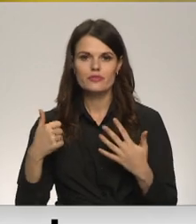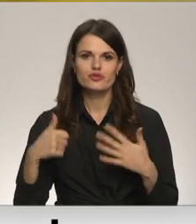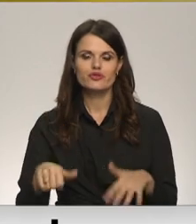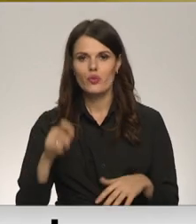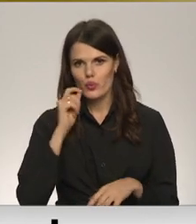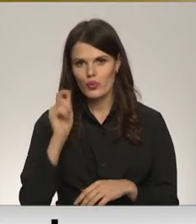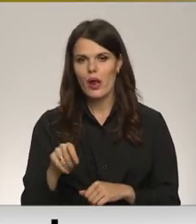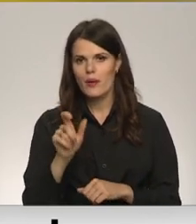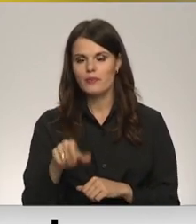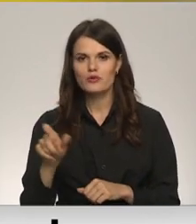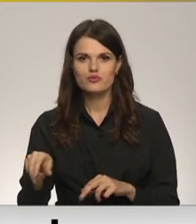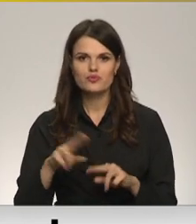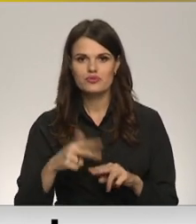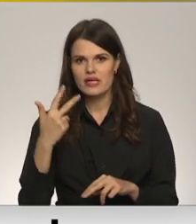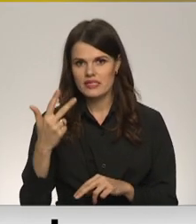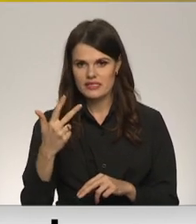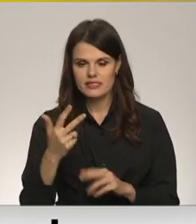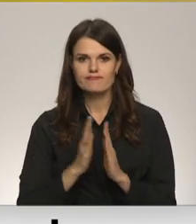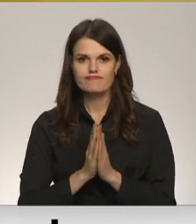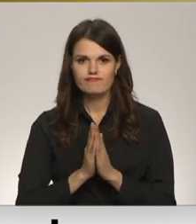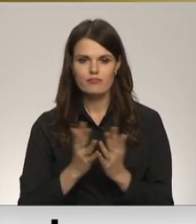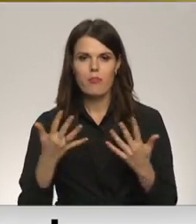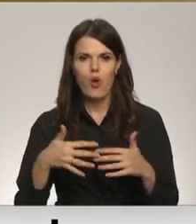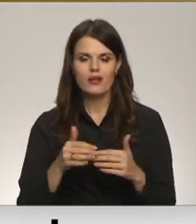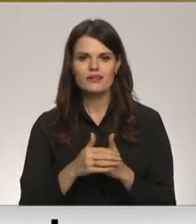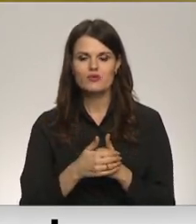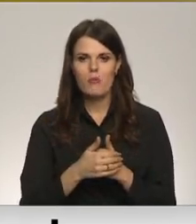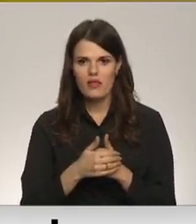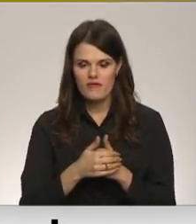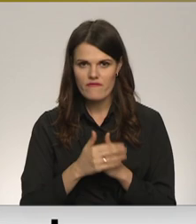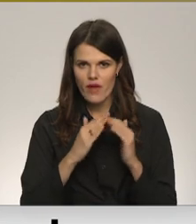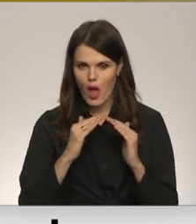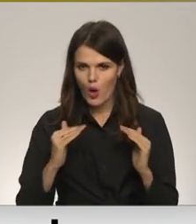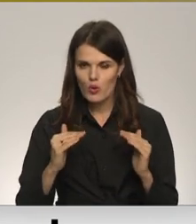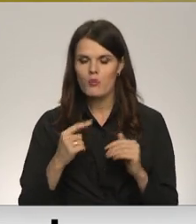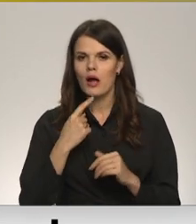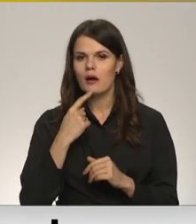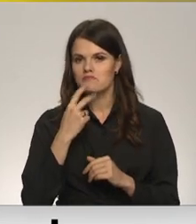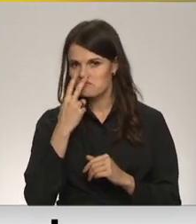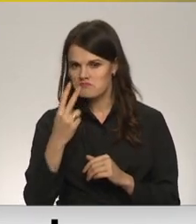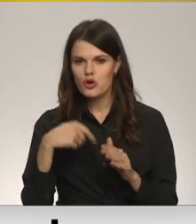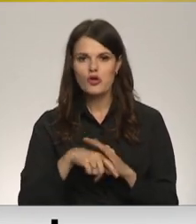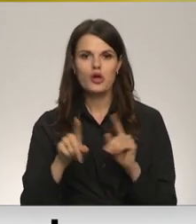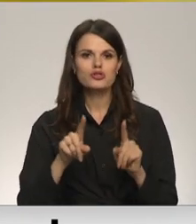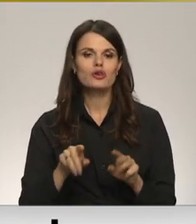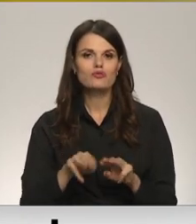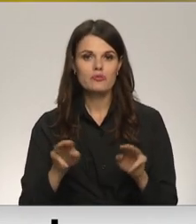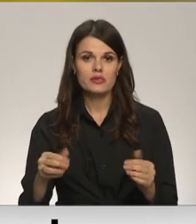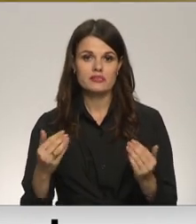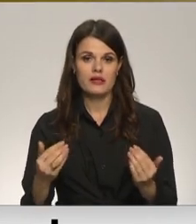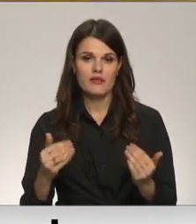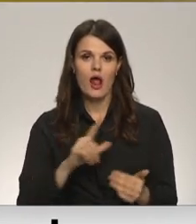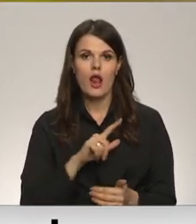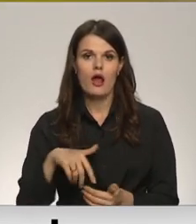760 Ukrainas pilsoņi un trīs no viņiem pieprasījuši politisko patvērumu. Kā liecina iekšlietu ministrijas aplēses, pašlaik Latvijas pašvaldībās